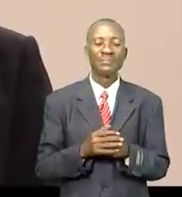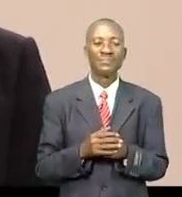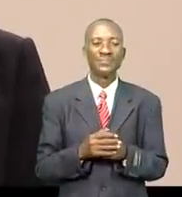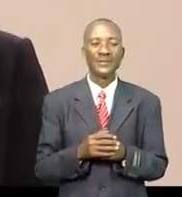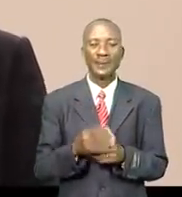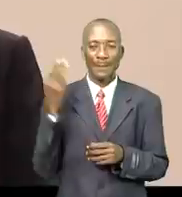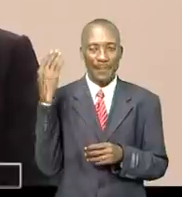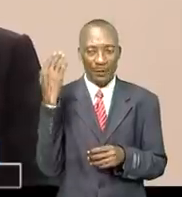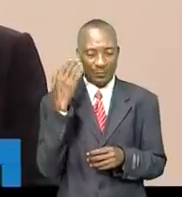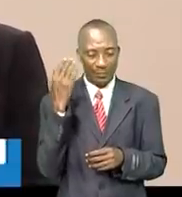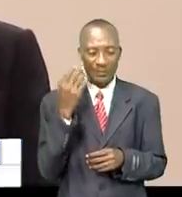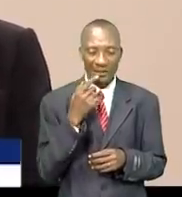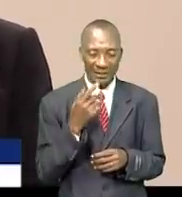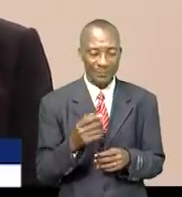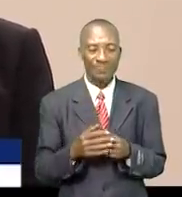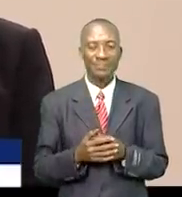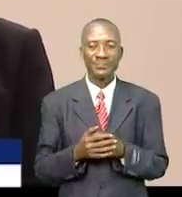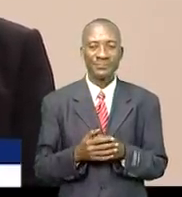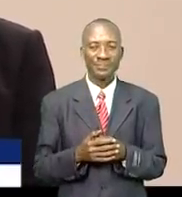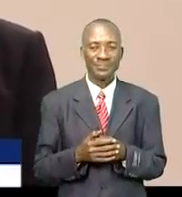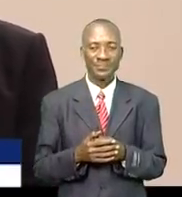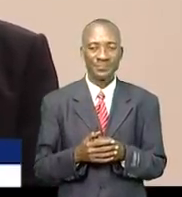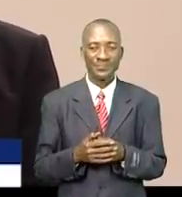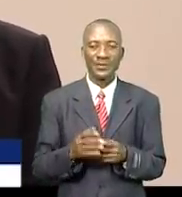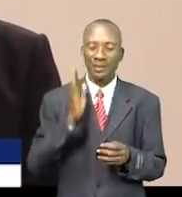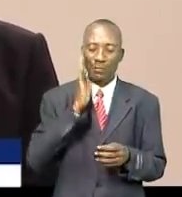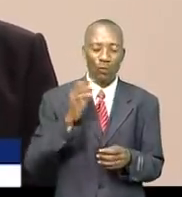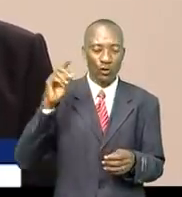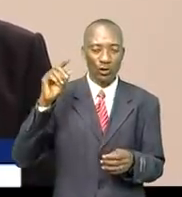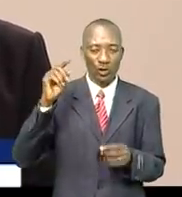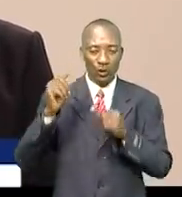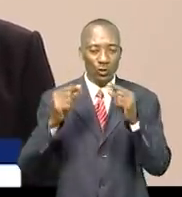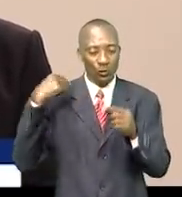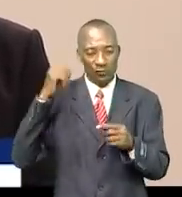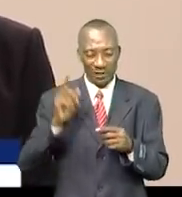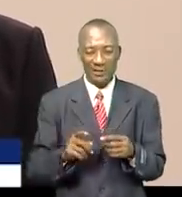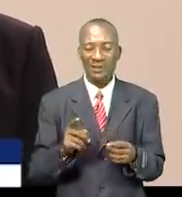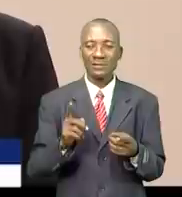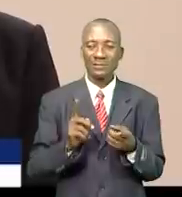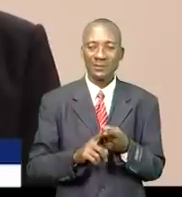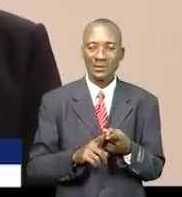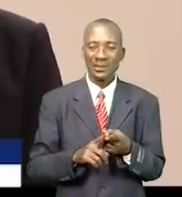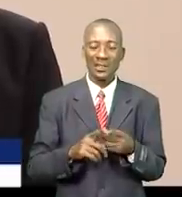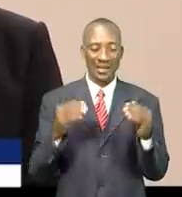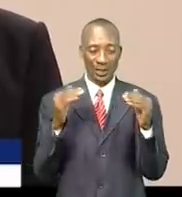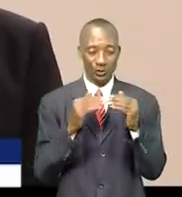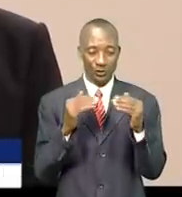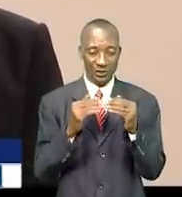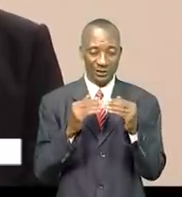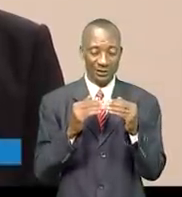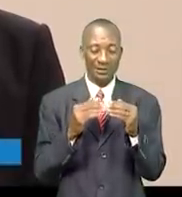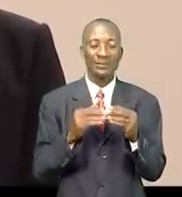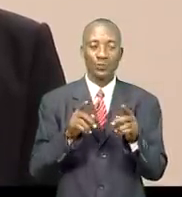4 piliers. À savoir, 1. La gouvernance, 2. L'accès à la justice et la lutte contre